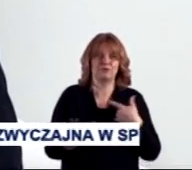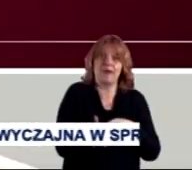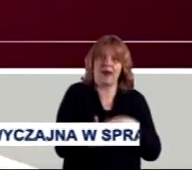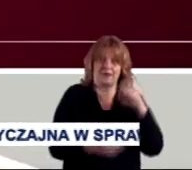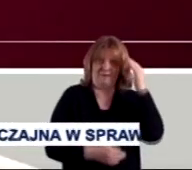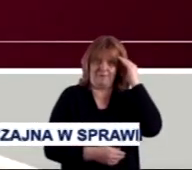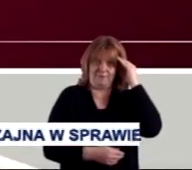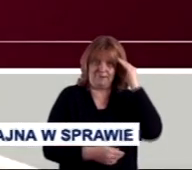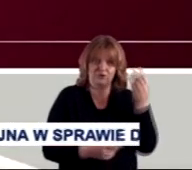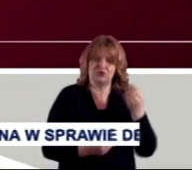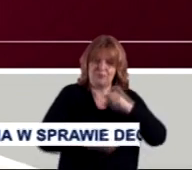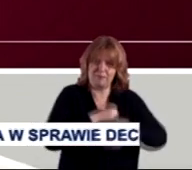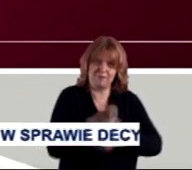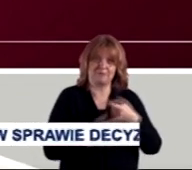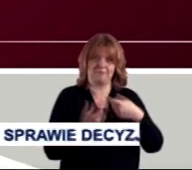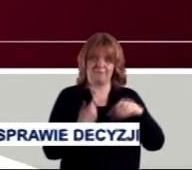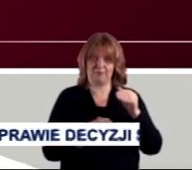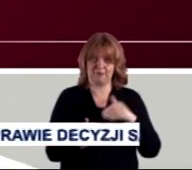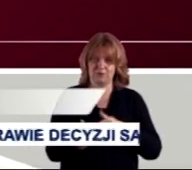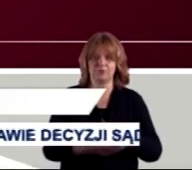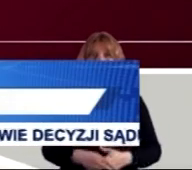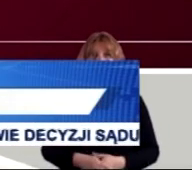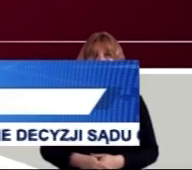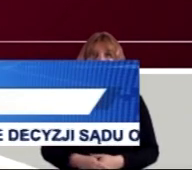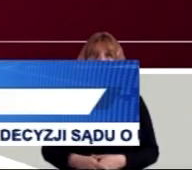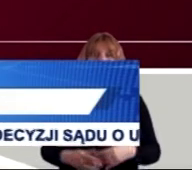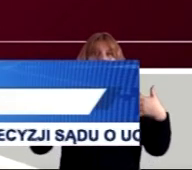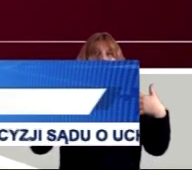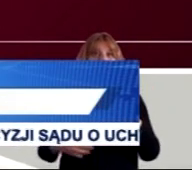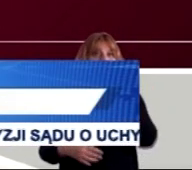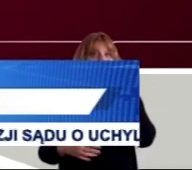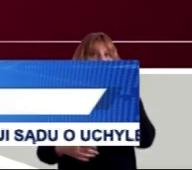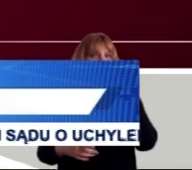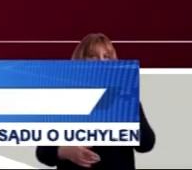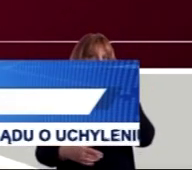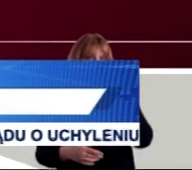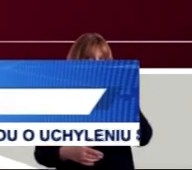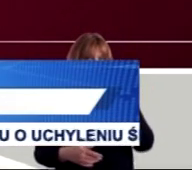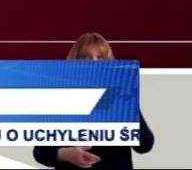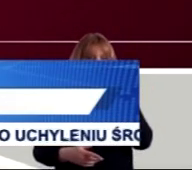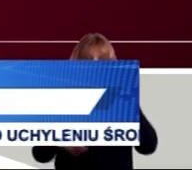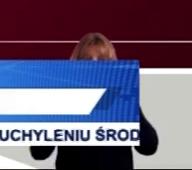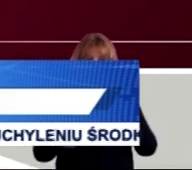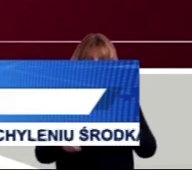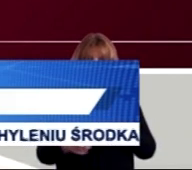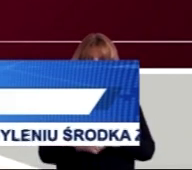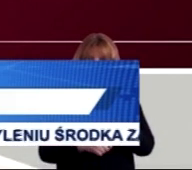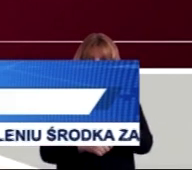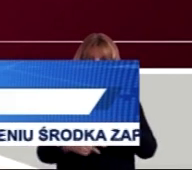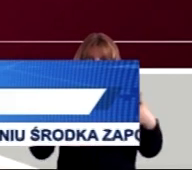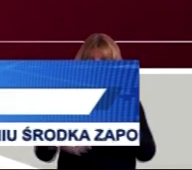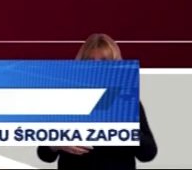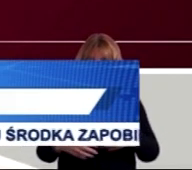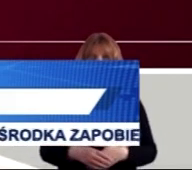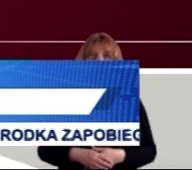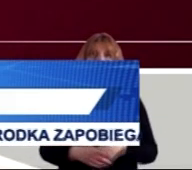nauczaniu dzieje. Udział szkół w próbnych egzaminach jest dobrowolny. Egzamin próbny jest dobrowolny. Nie ma tutaj przymusu przystąpienia do tego egzaminu ani przeprowadzenia go w